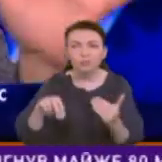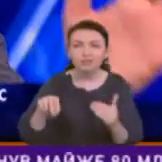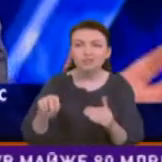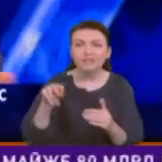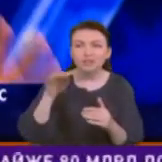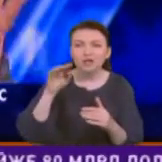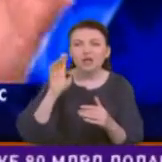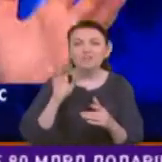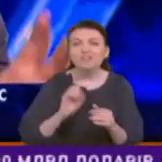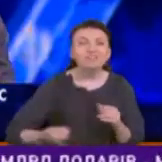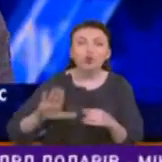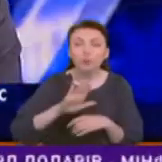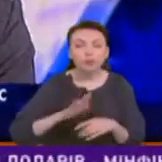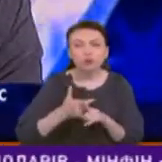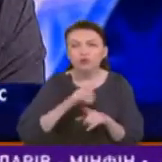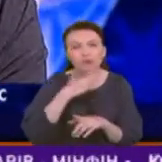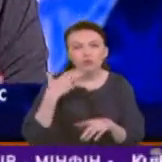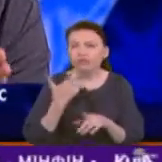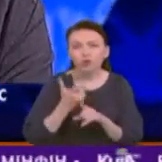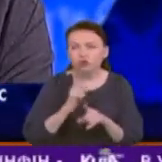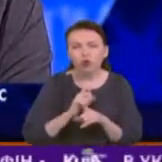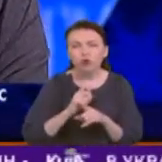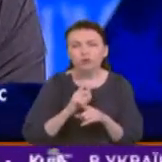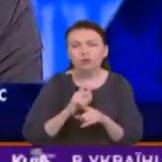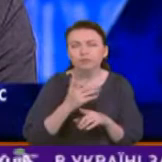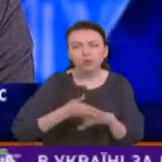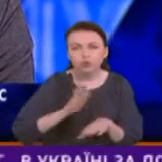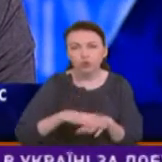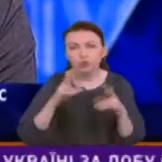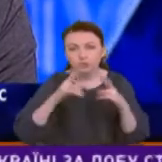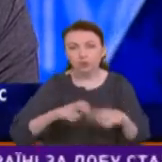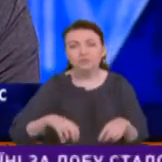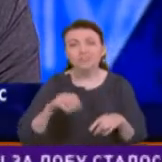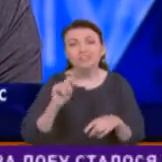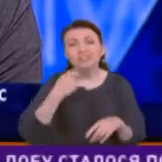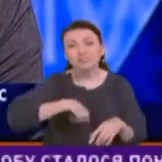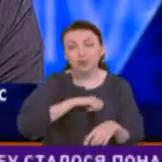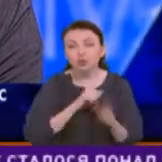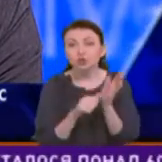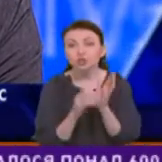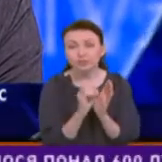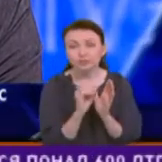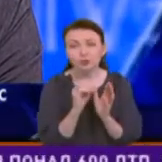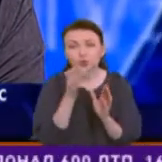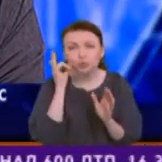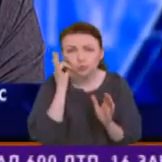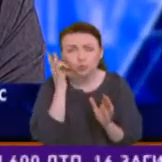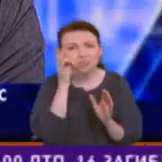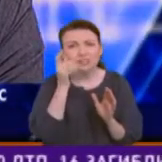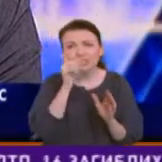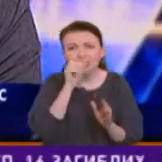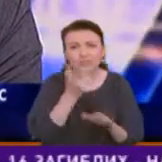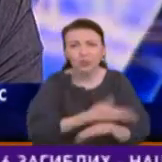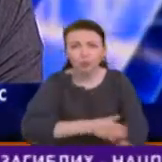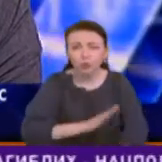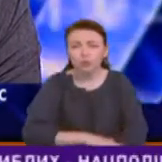ну там взагалі, не знаю, там дуже важко розібратися. В самій Іспанії 6 єпископів, і румунський, і сербський, і болгарський, і грецький, і навіть